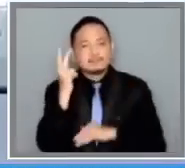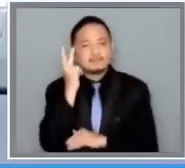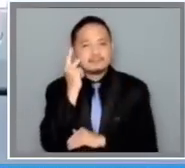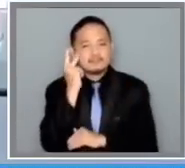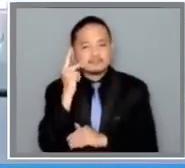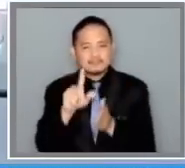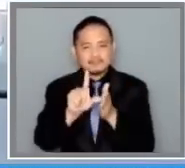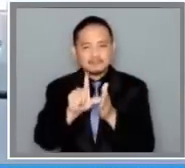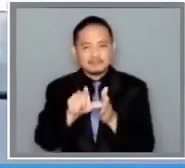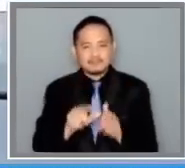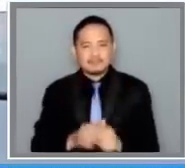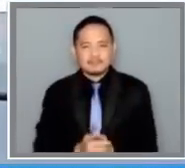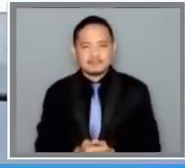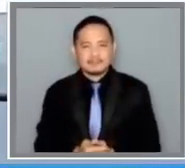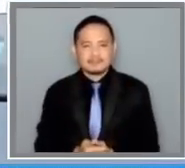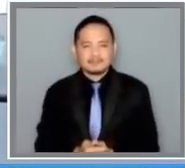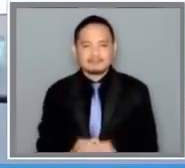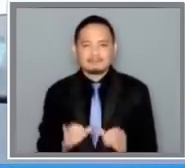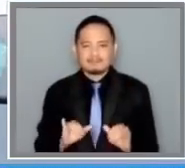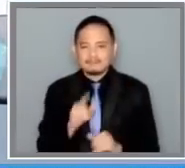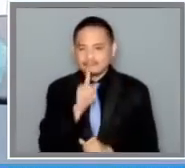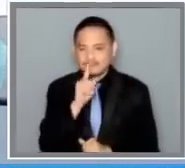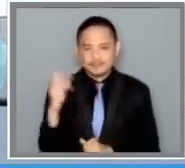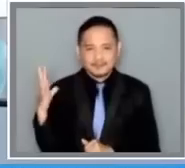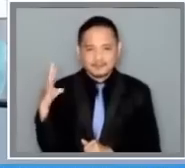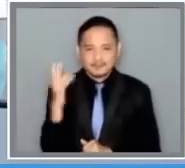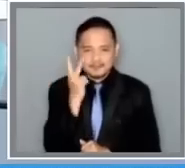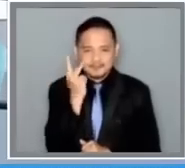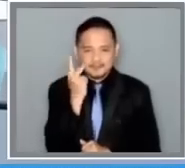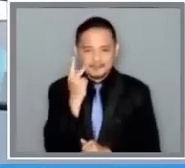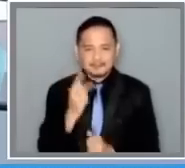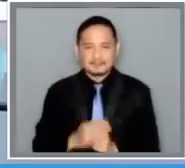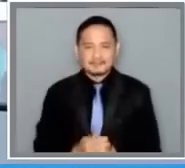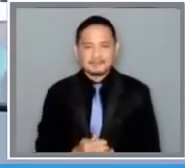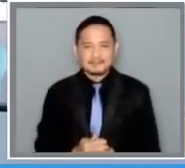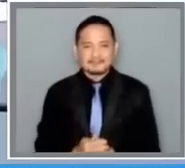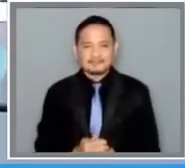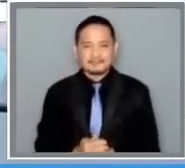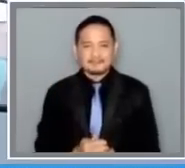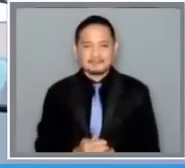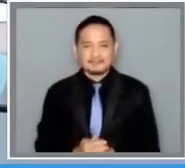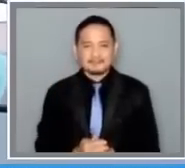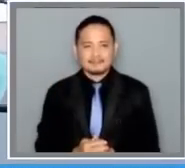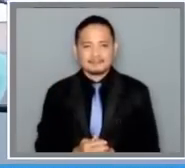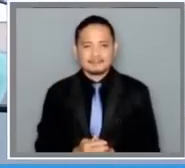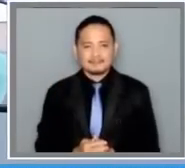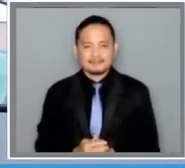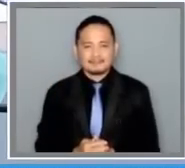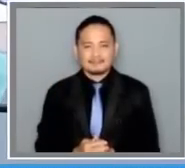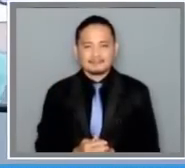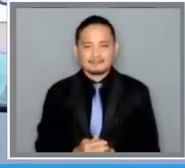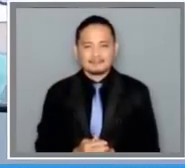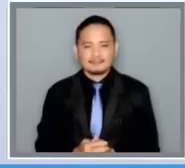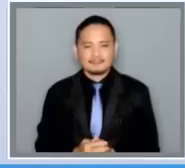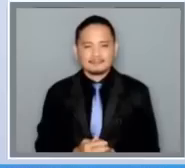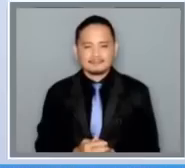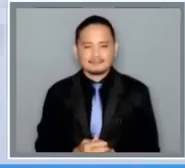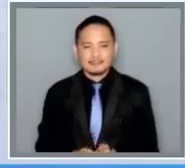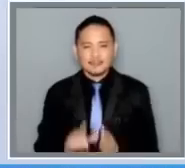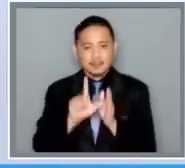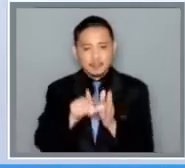Yeah, syempre aabangan namin talaga 'yan, ha. Ito, alamin naman natin mamaya yung mga